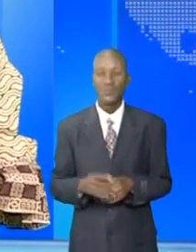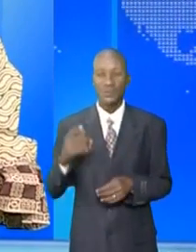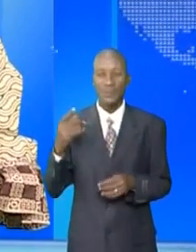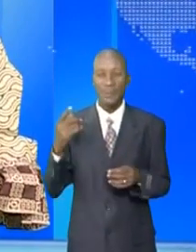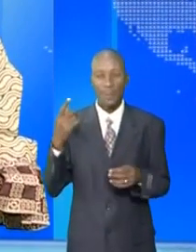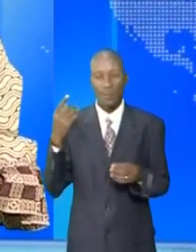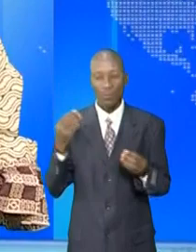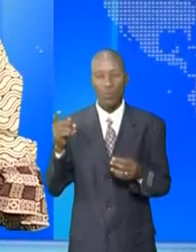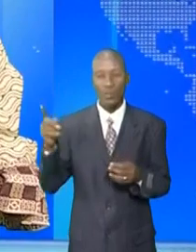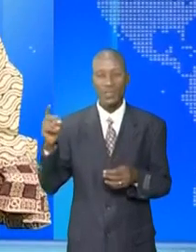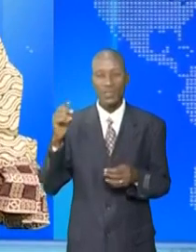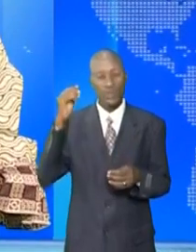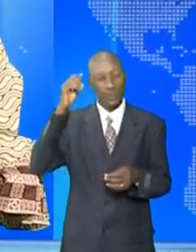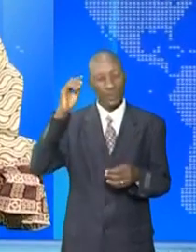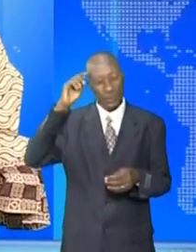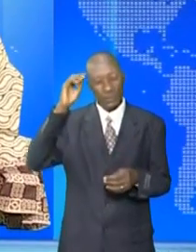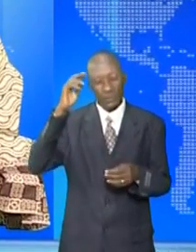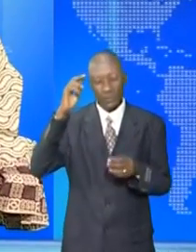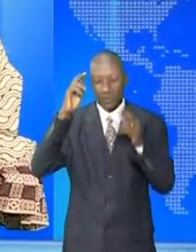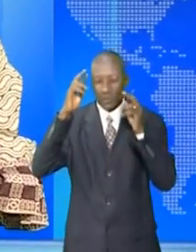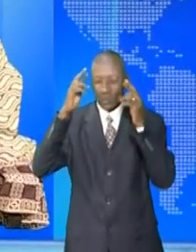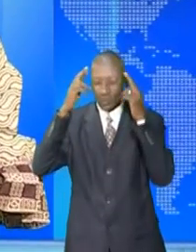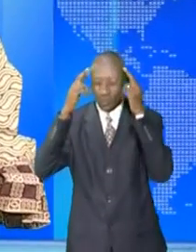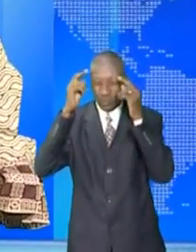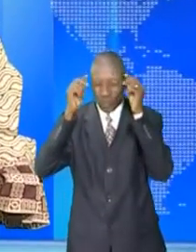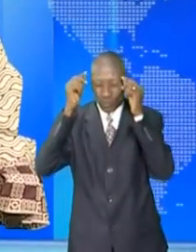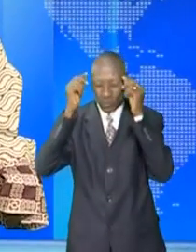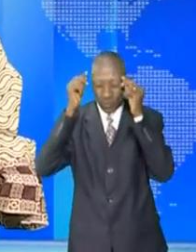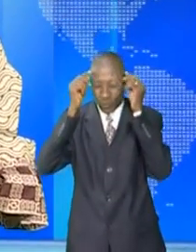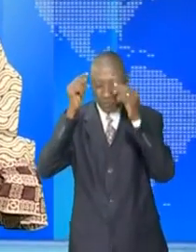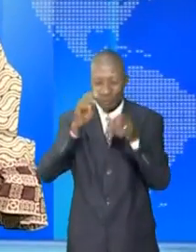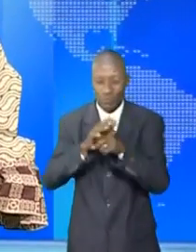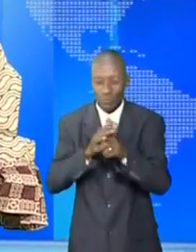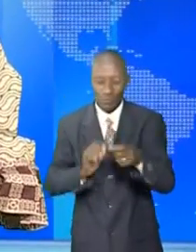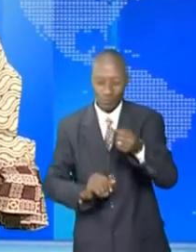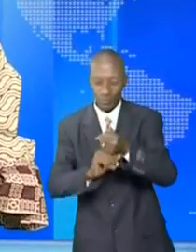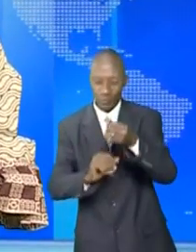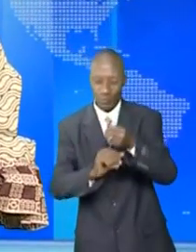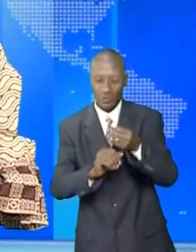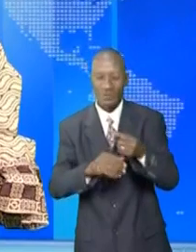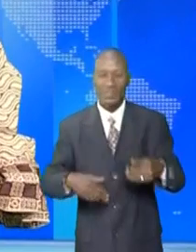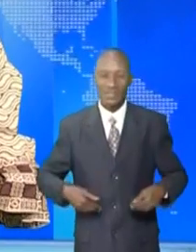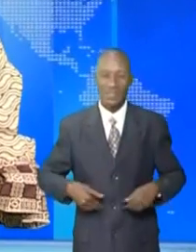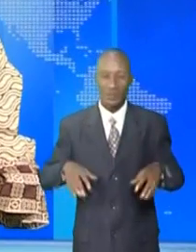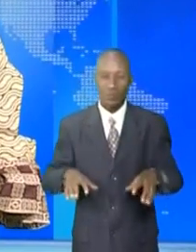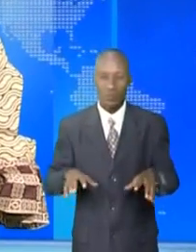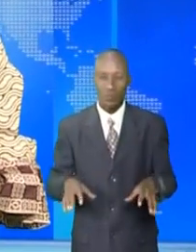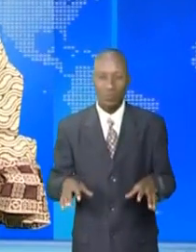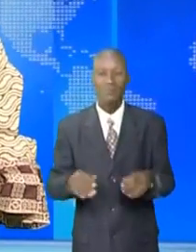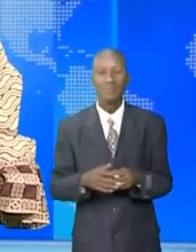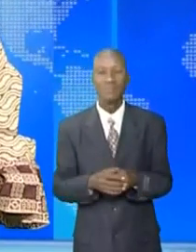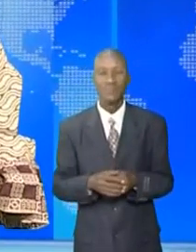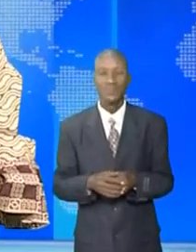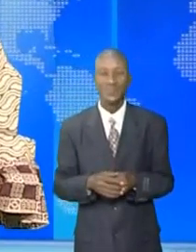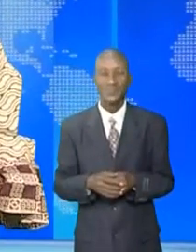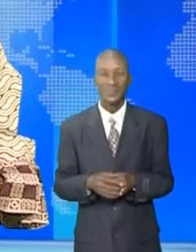de promouvoir la jeunesse en jetant son dévolu à son Excellence Jean-Michel Samalou-Konde Kyenge, à qui